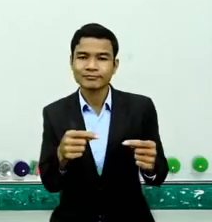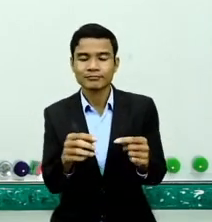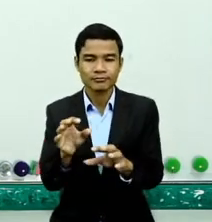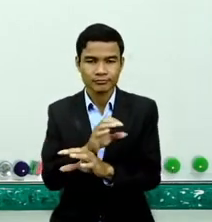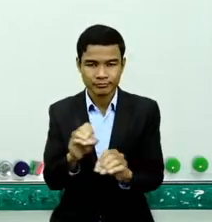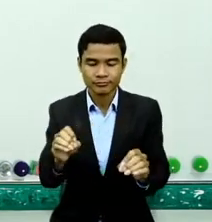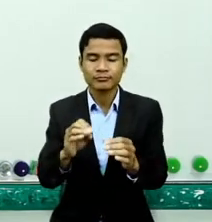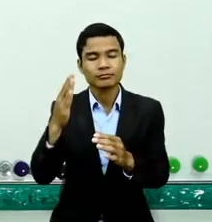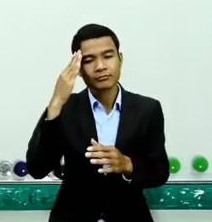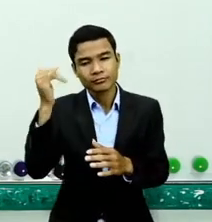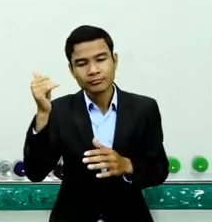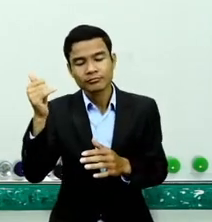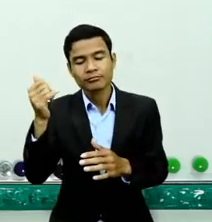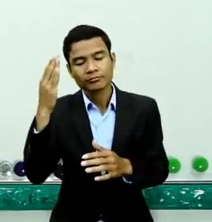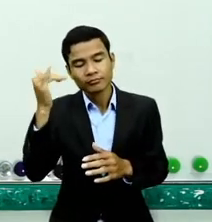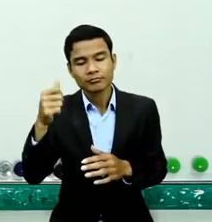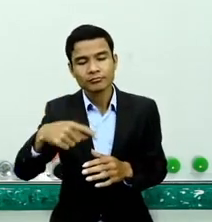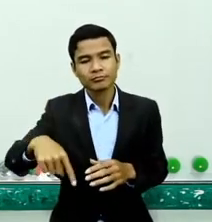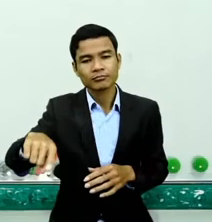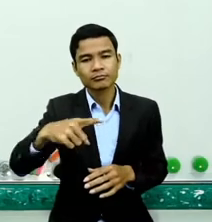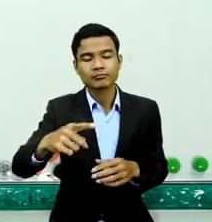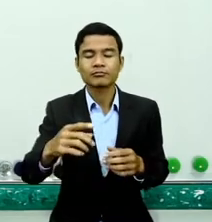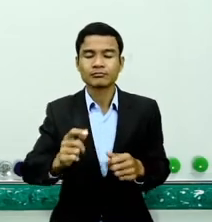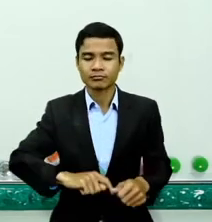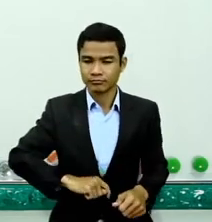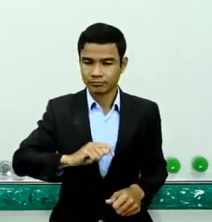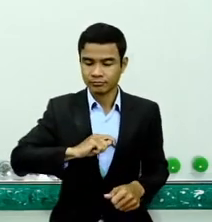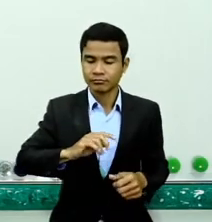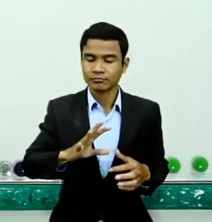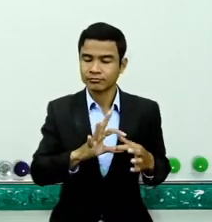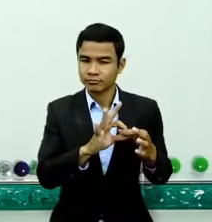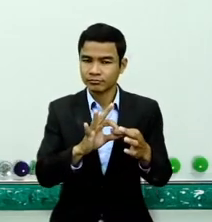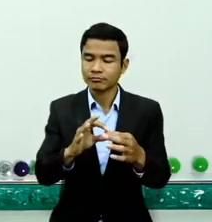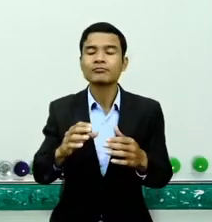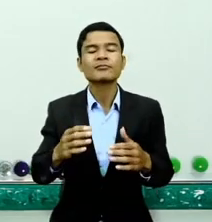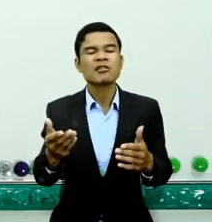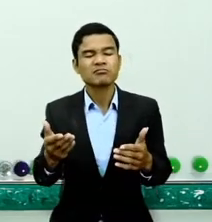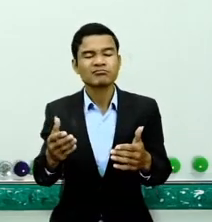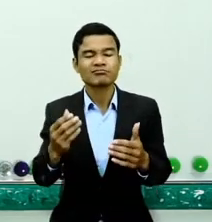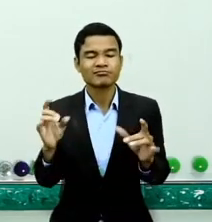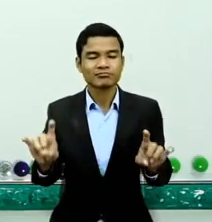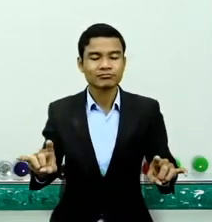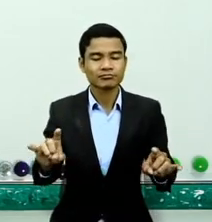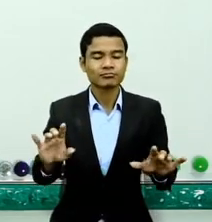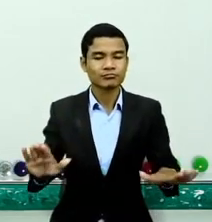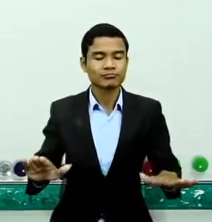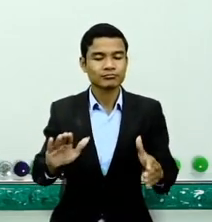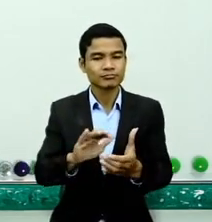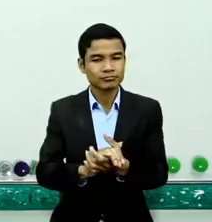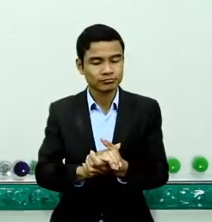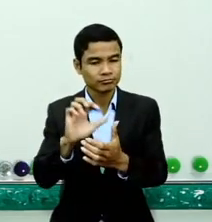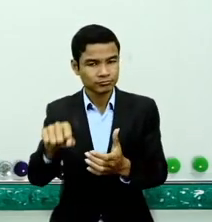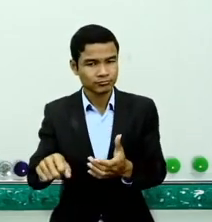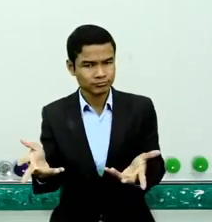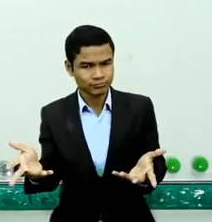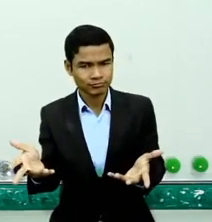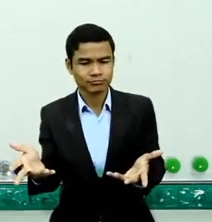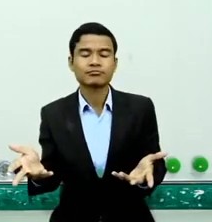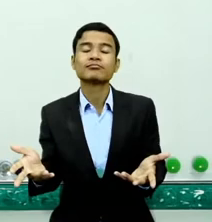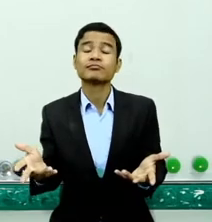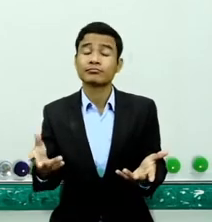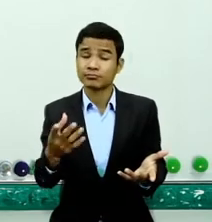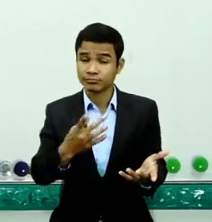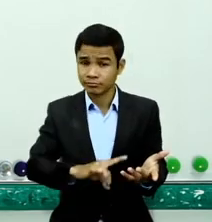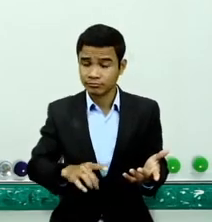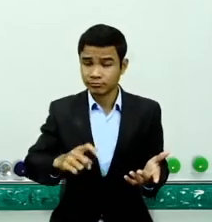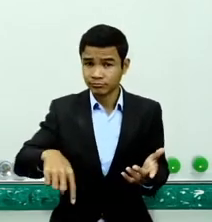hai tập vấy ban chì phụ kê rô nơi chì mùi kì nè ban dàng sọc sàn chàng định nế con chà vì